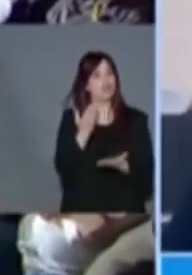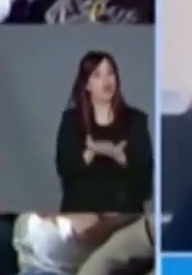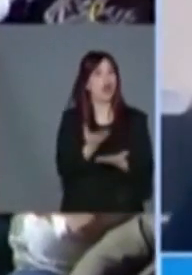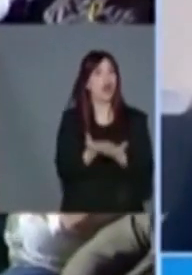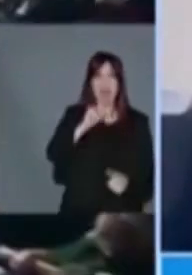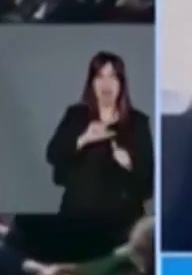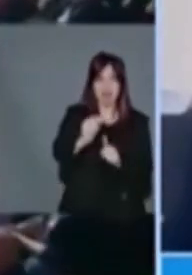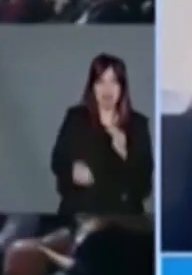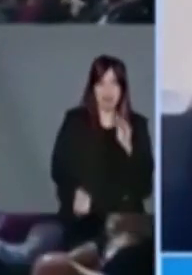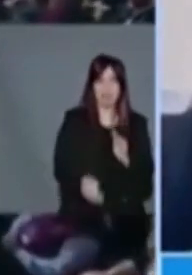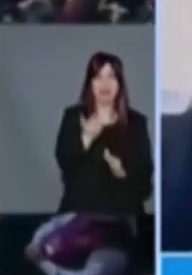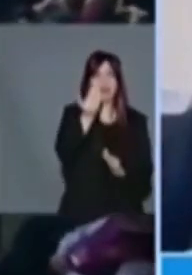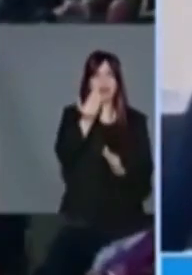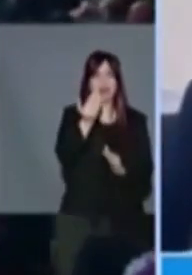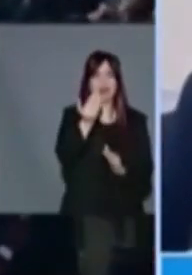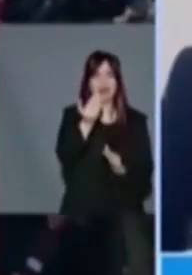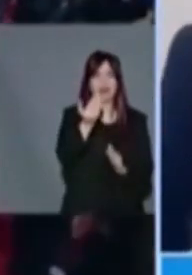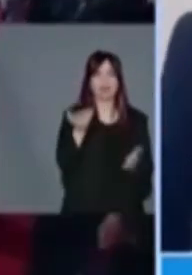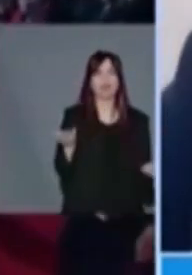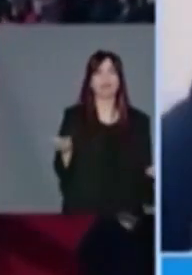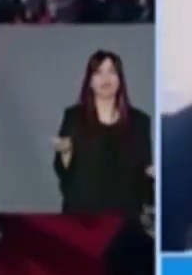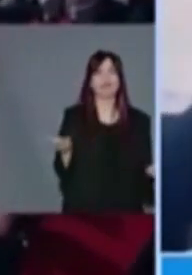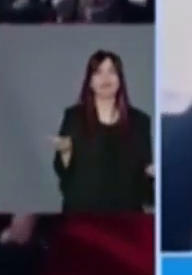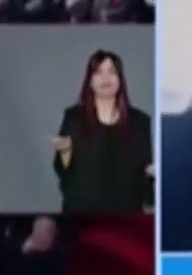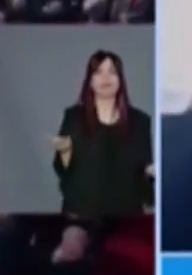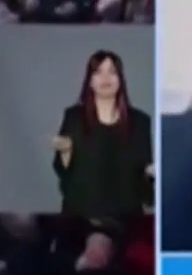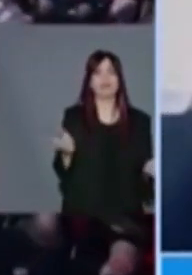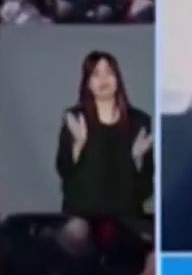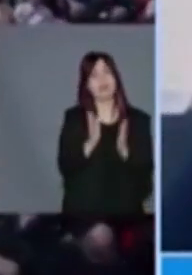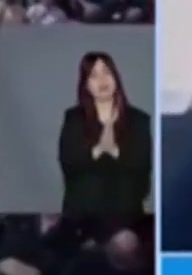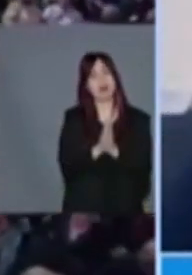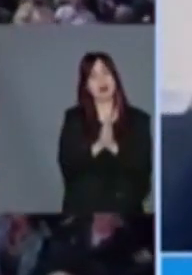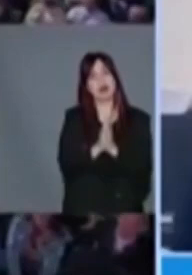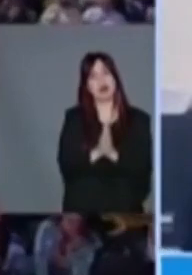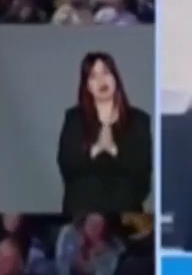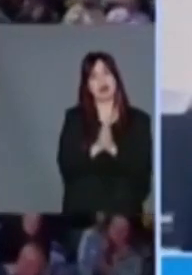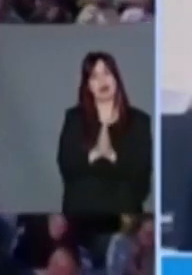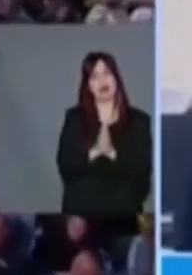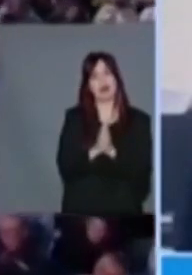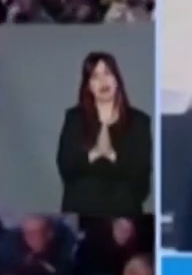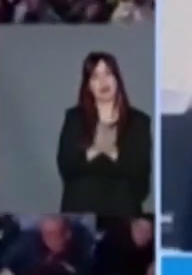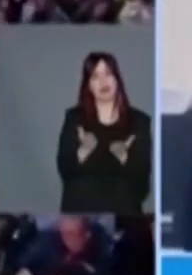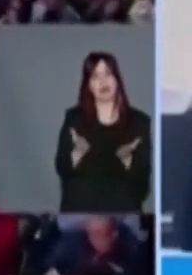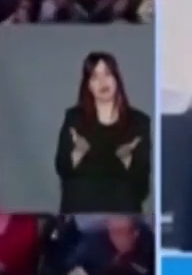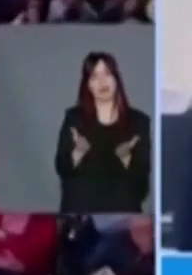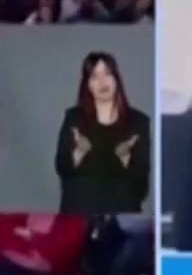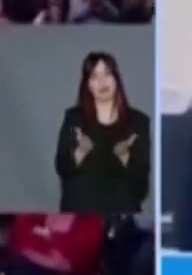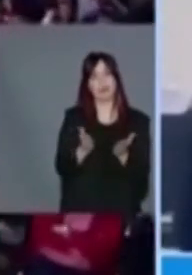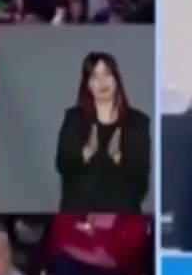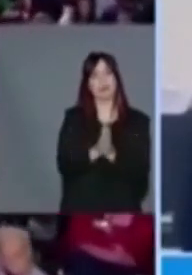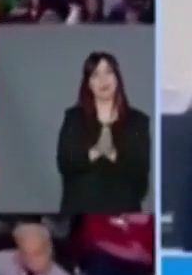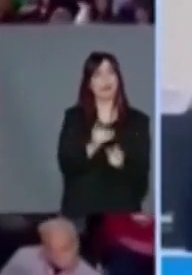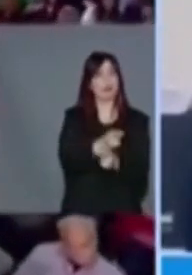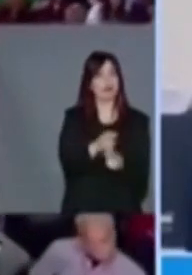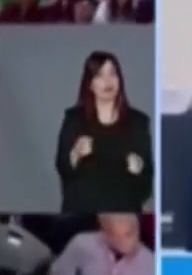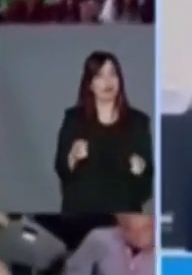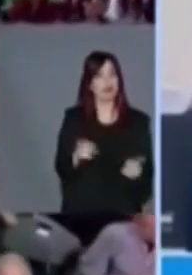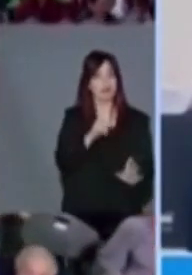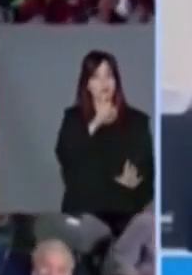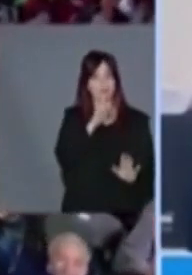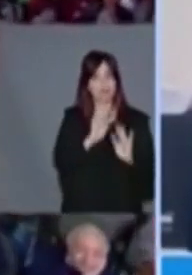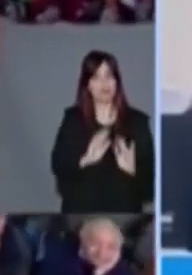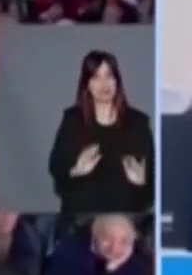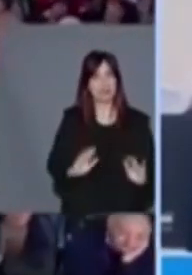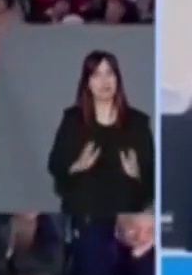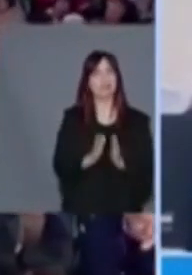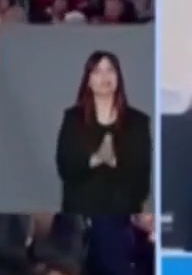και είναι αλλαγές οι οποίες πρέπει να γίνουν. Τώρα. Πριν κλείσετε, ένα σχόλιο να σας κάνω για να το μαζέψουμε. Πριν κλείσουμε το ΣΥΡΙΖΑ, εννοείς.